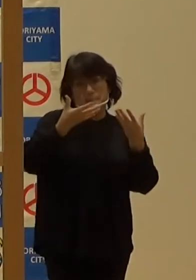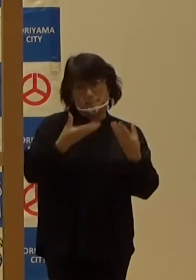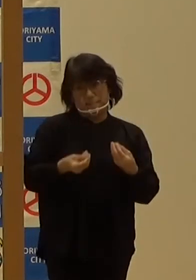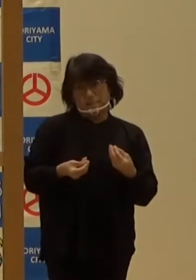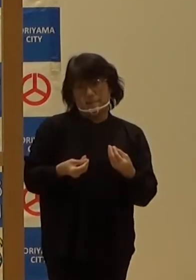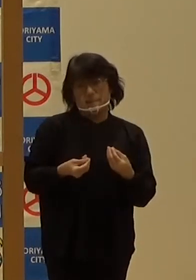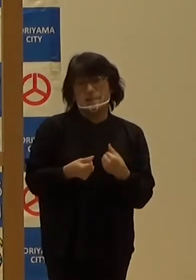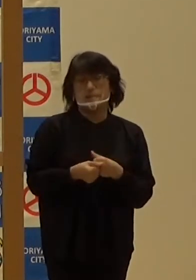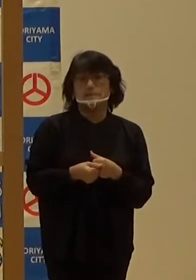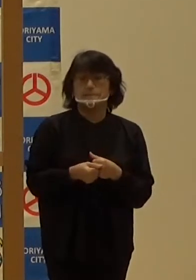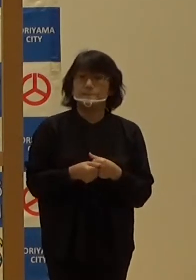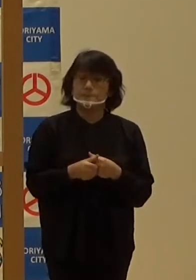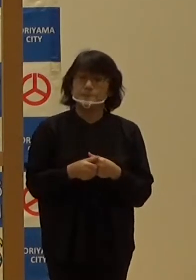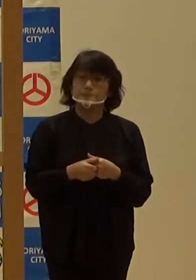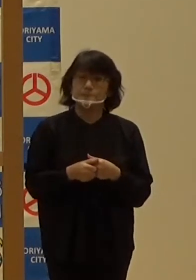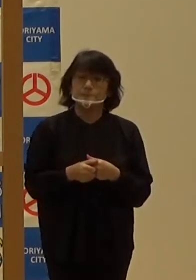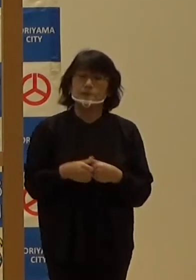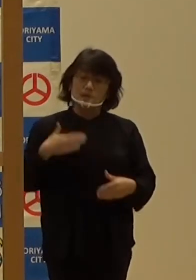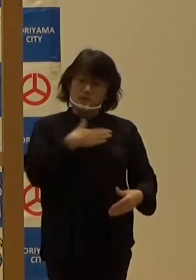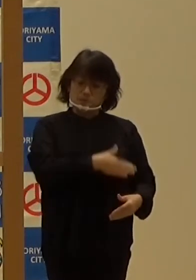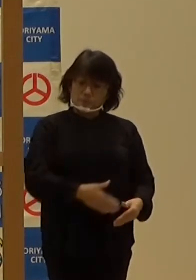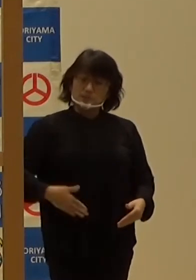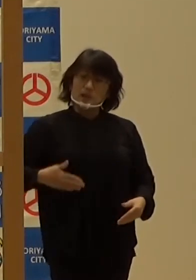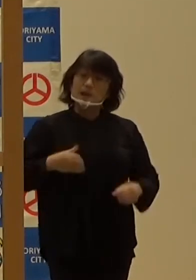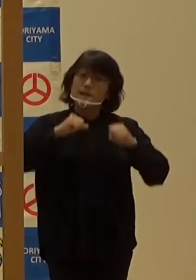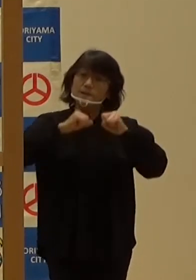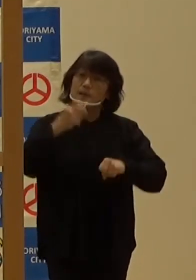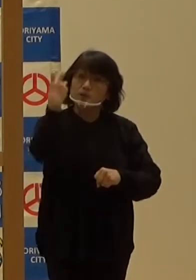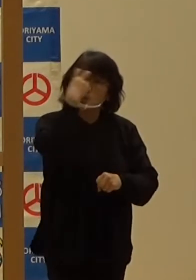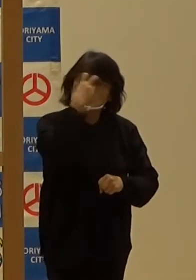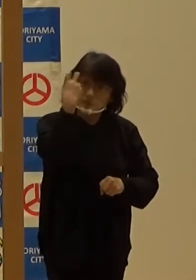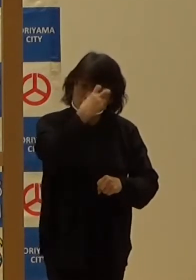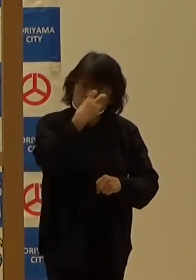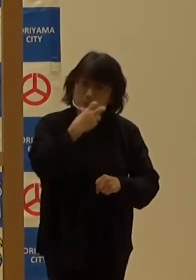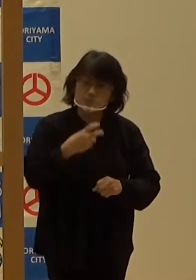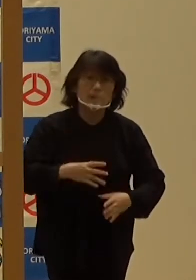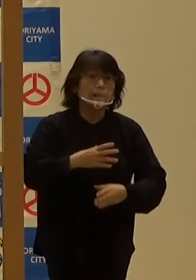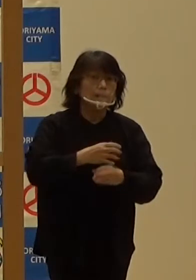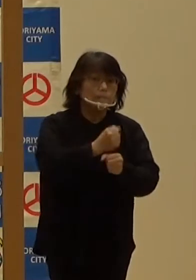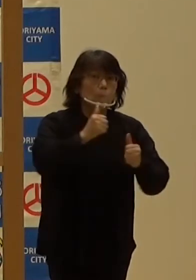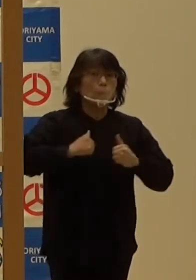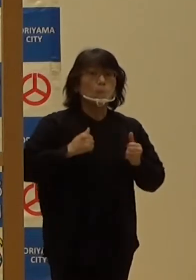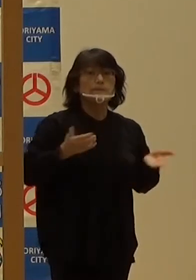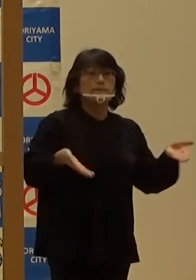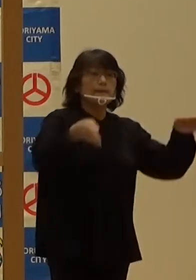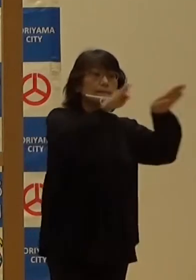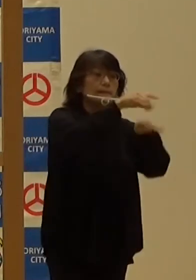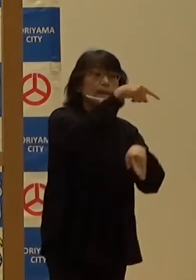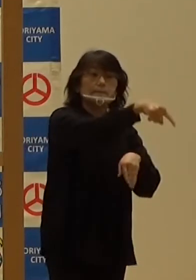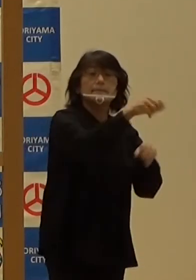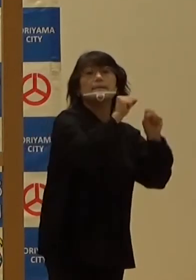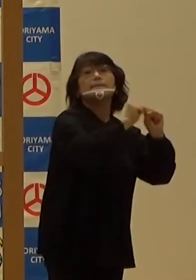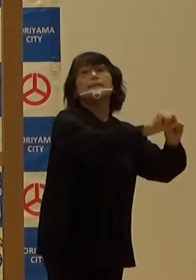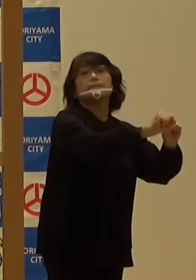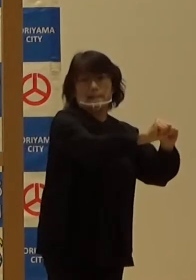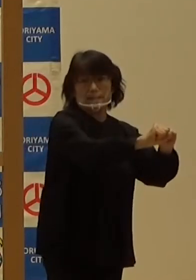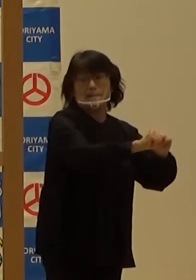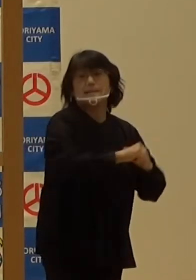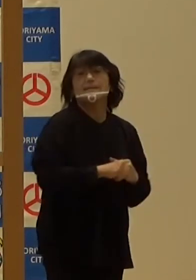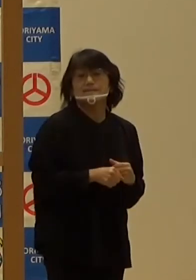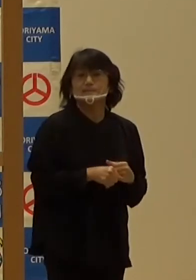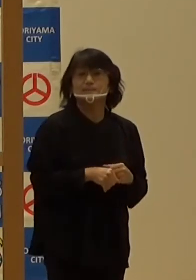からいろんな健康診断等をですね、総合体育館で、こちらでやっていただいたことあります